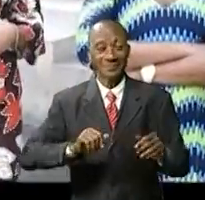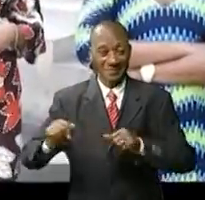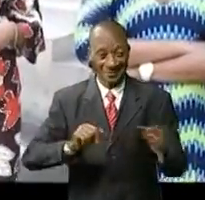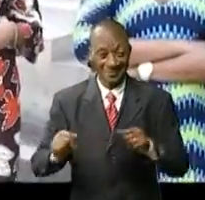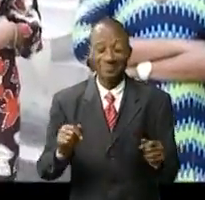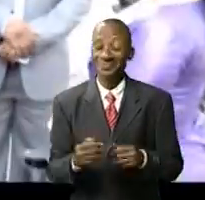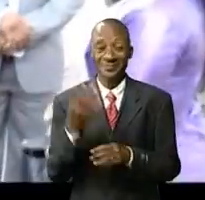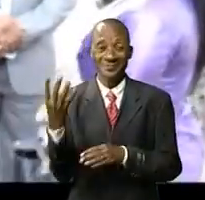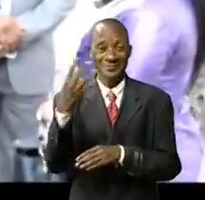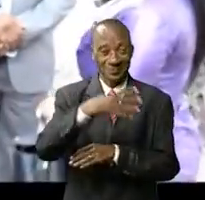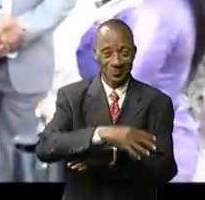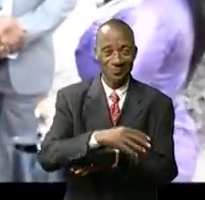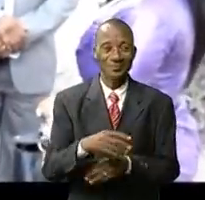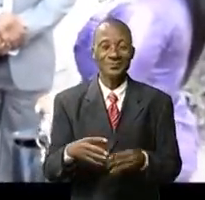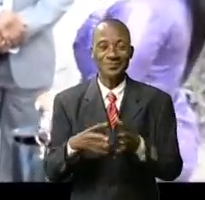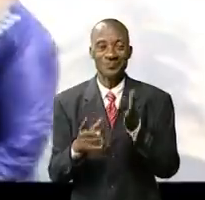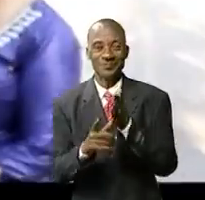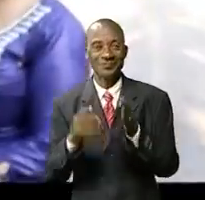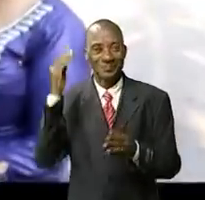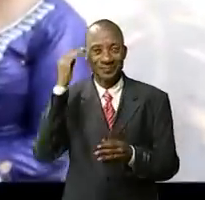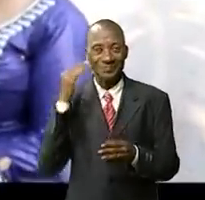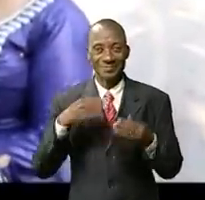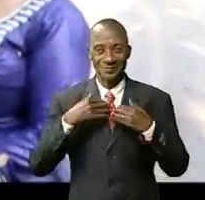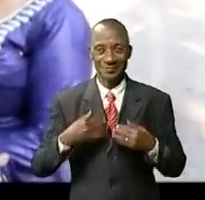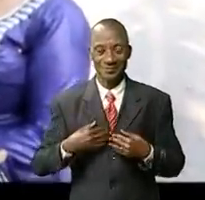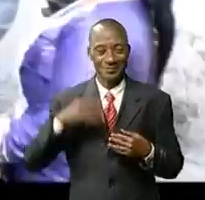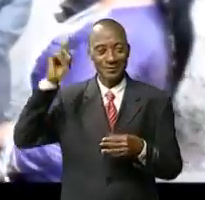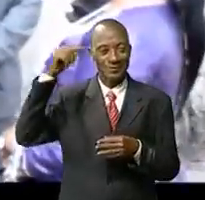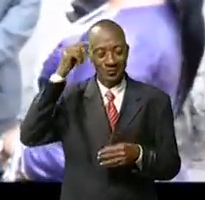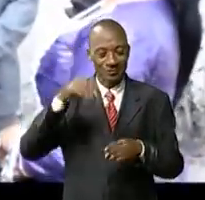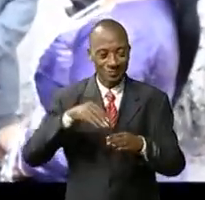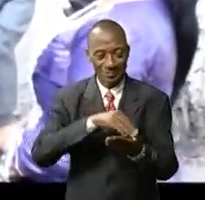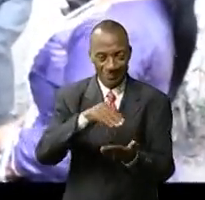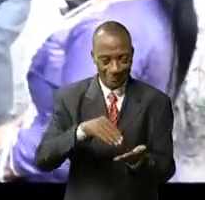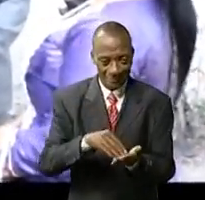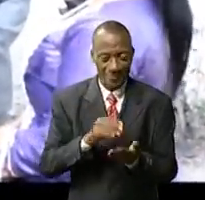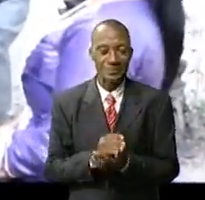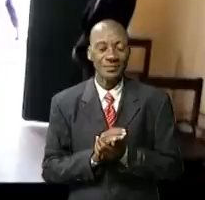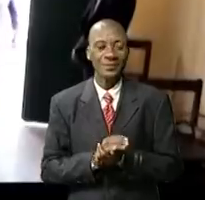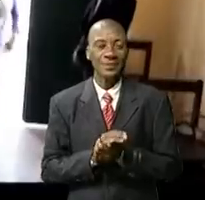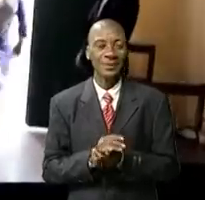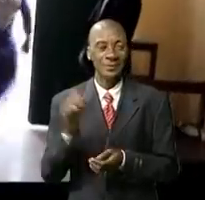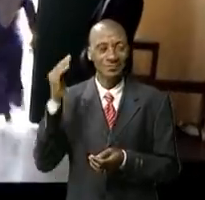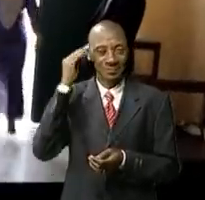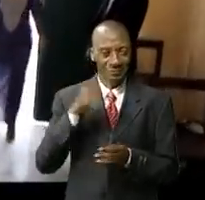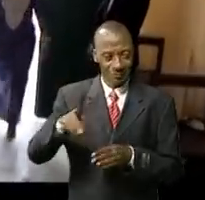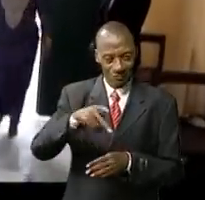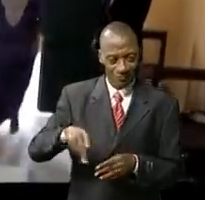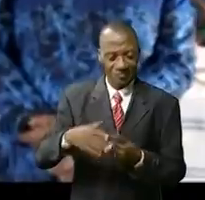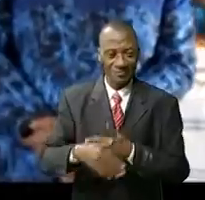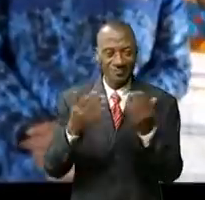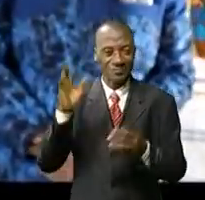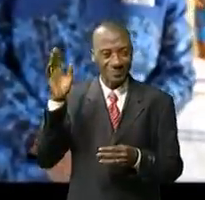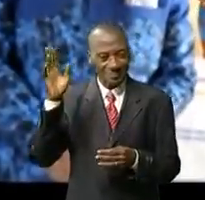À l'instar du vice-ministre de la Santé du gouvernement central, Lisa Nembalemba, ministre provinciale de Kinshasa en charge de la